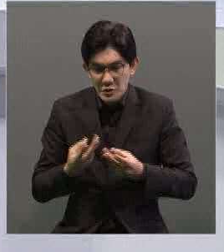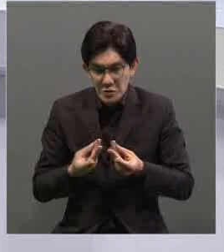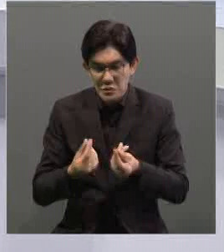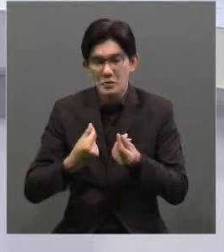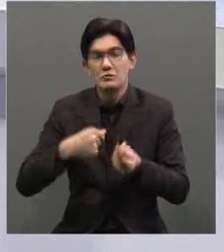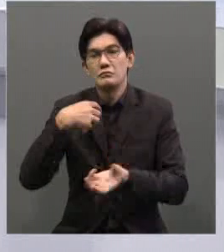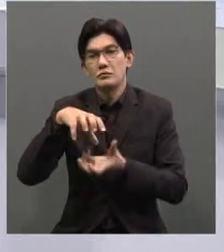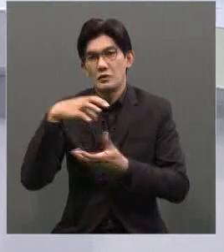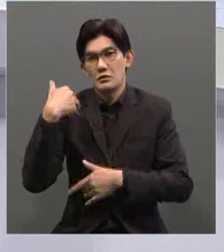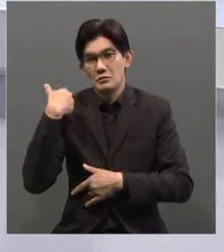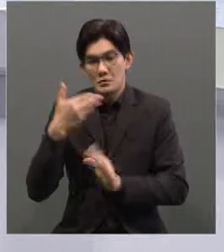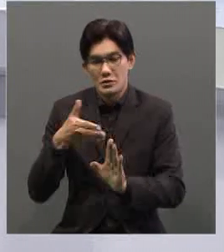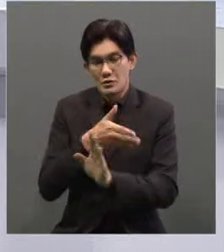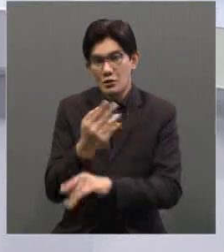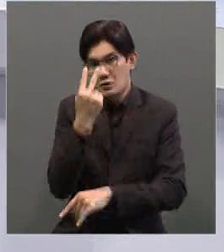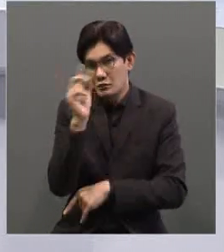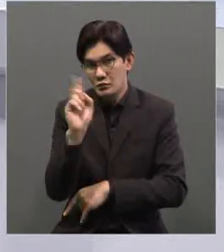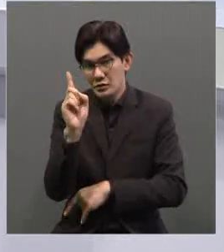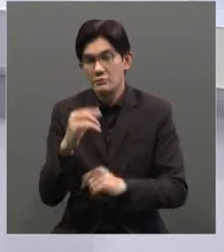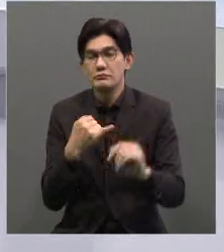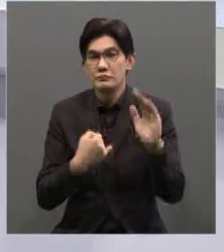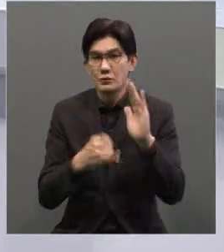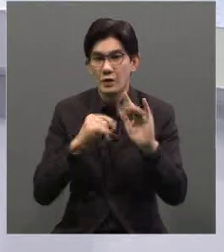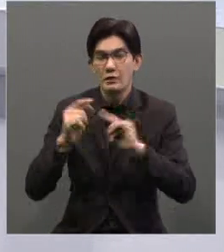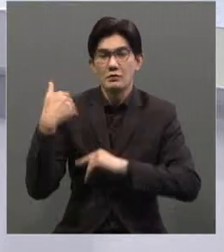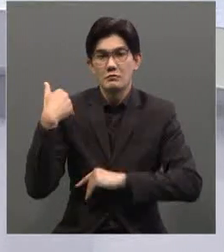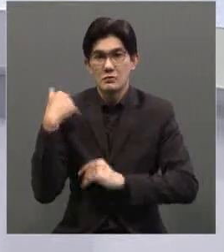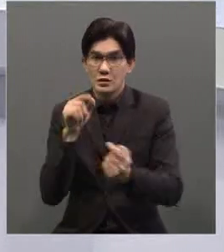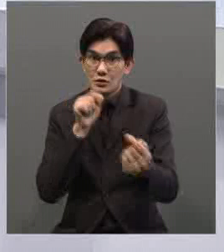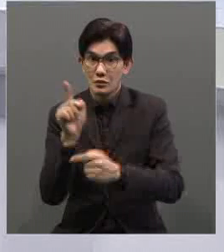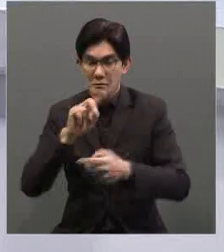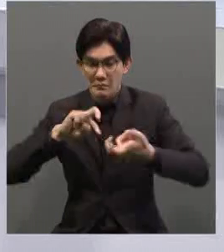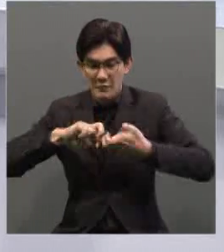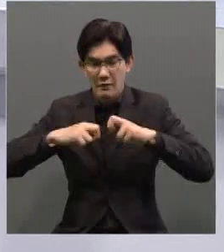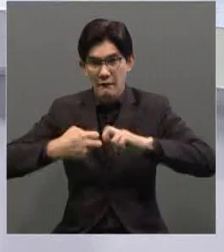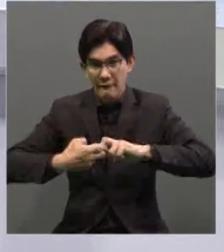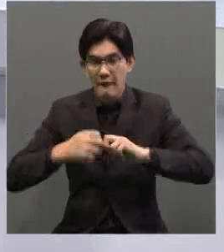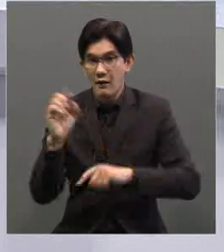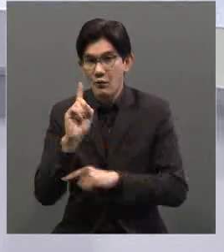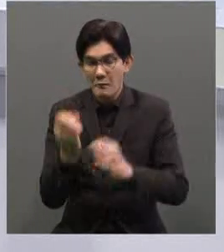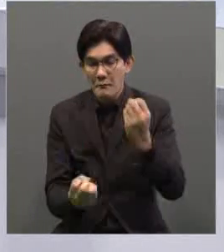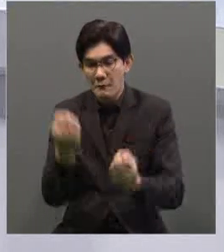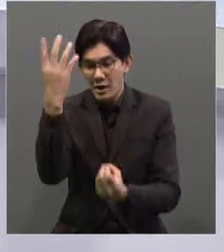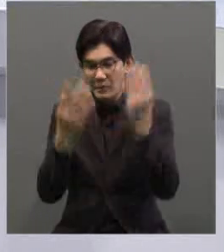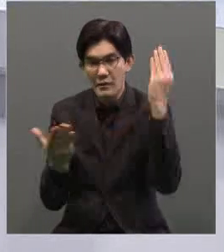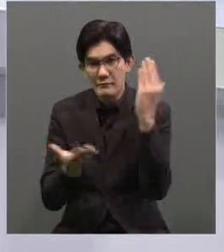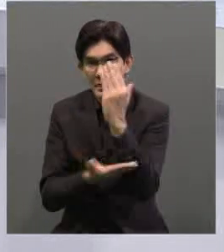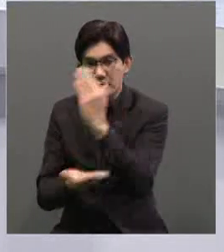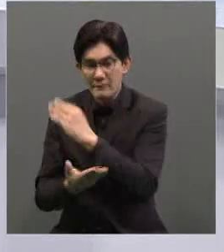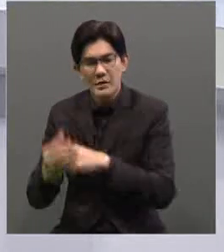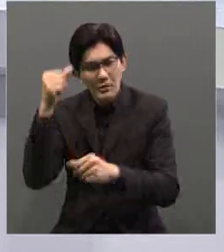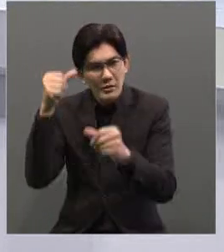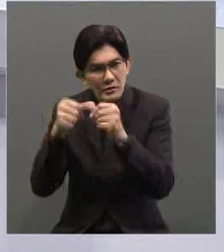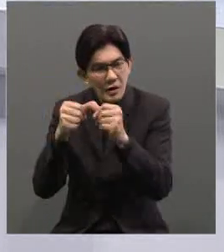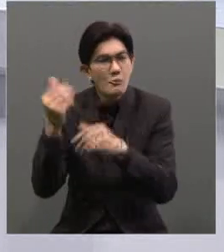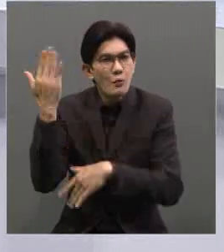ันแต่ว่าช่วงแรกวันนี้เราดูความเคลื่อนไหวในแต่ละพื้นที่กันก่อนโดยเฉพาะเรื่องของปัญหาการบุกรุกป่าถ้าจำกันได้ก่อนห